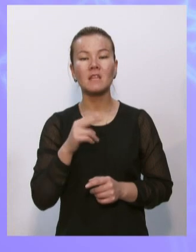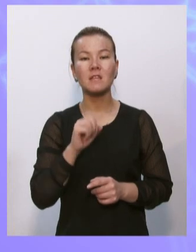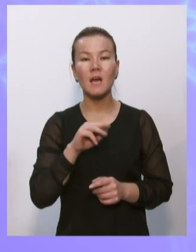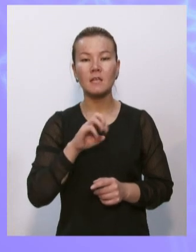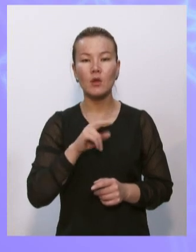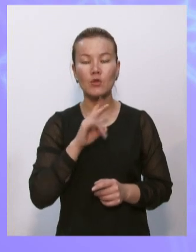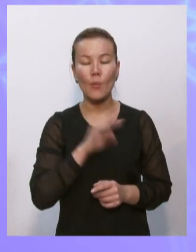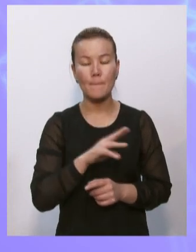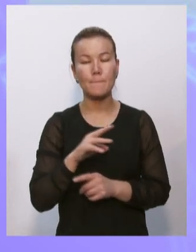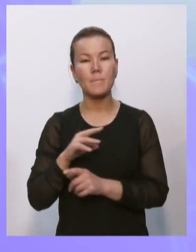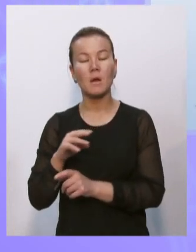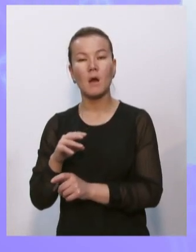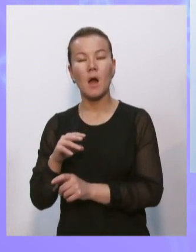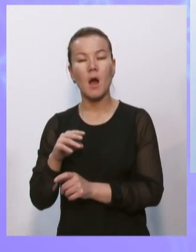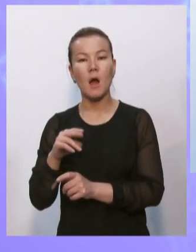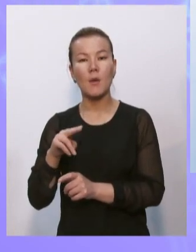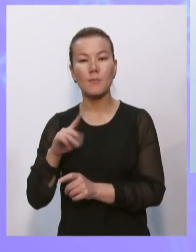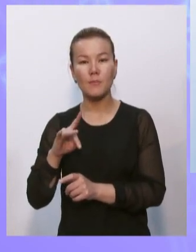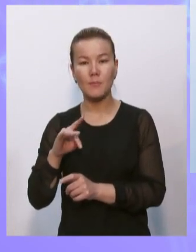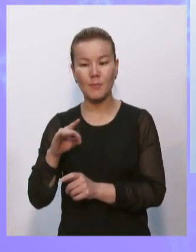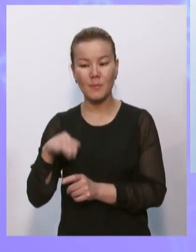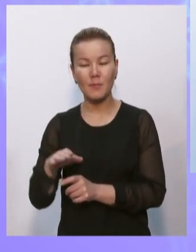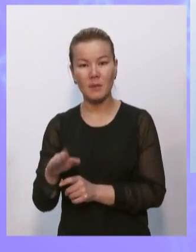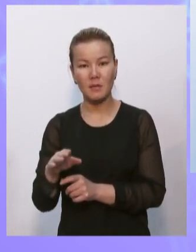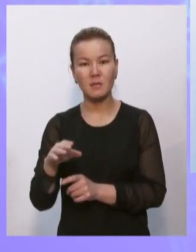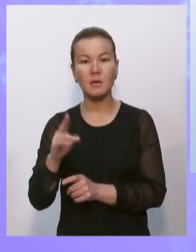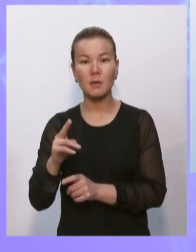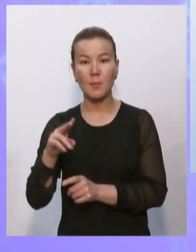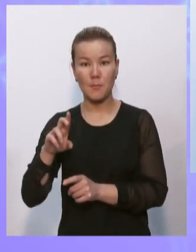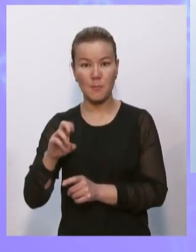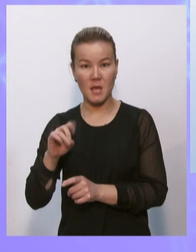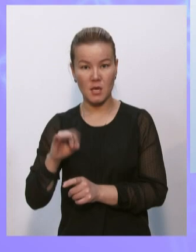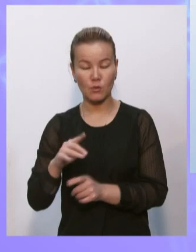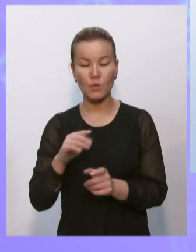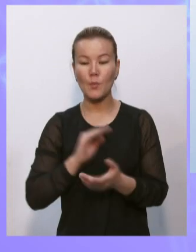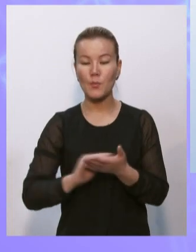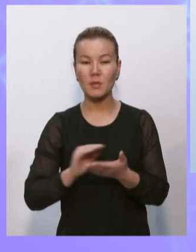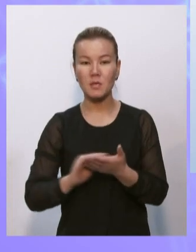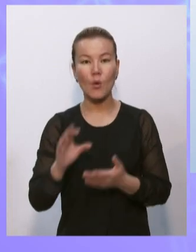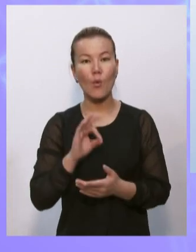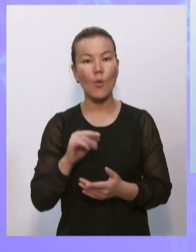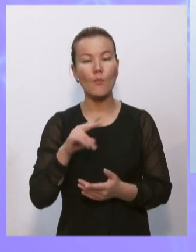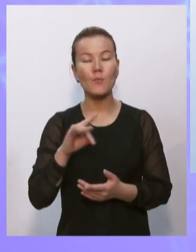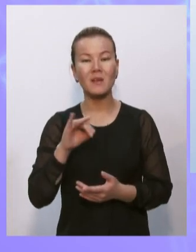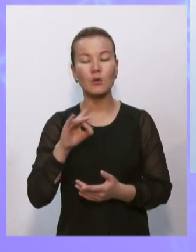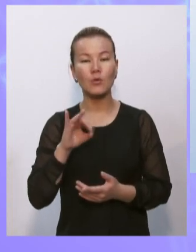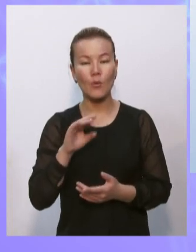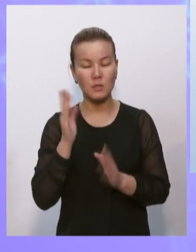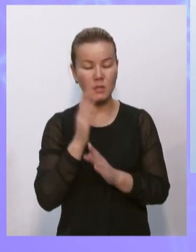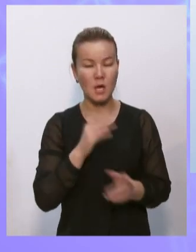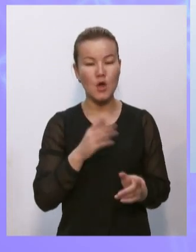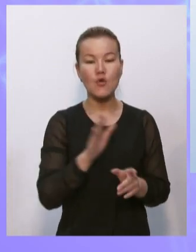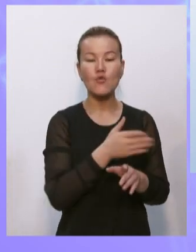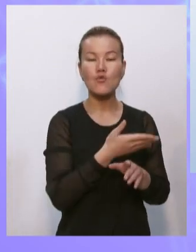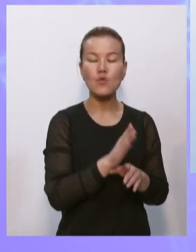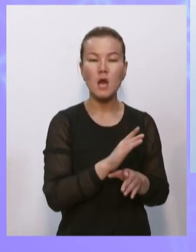падеже? А. Приплыть к берегу. Б. Писать о природе. В.